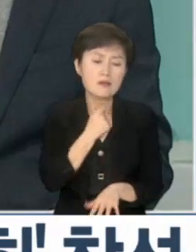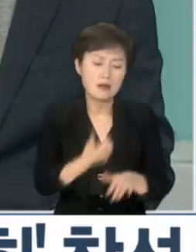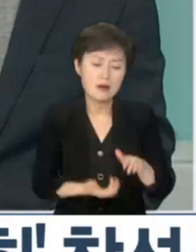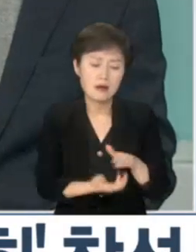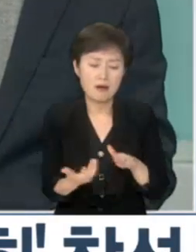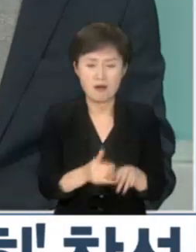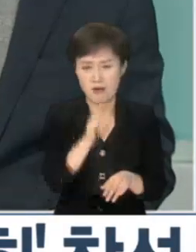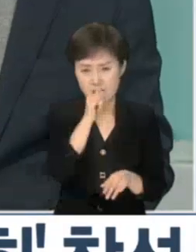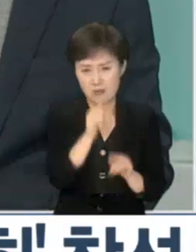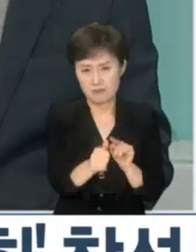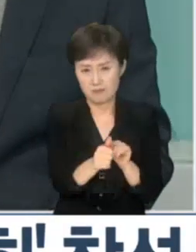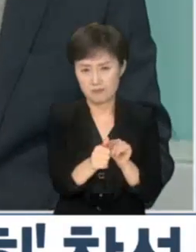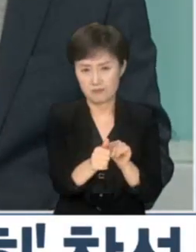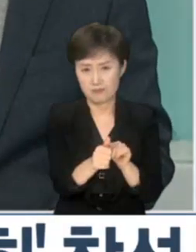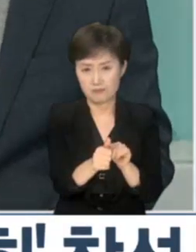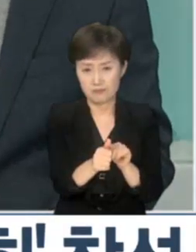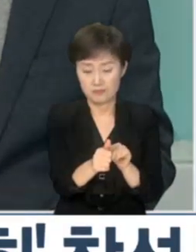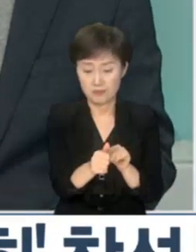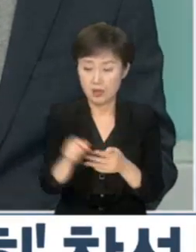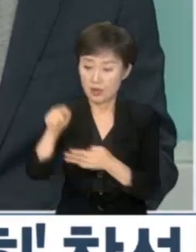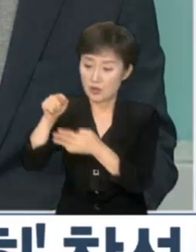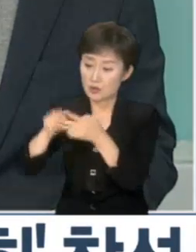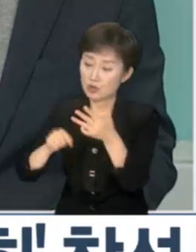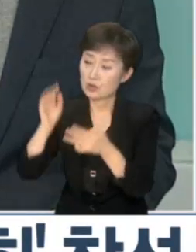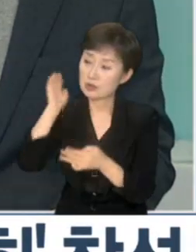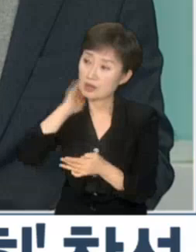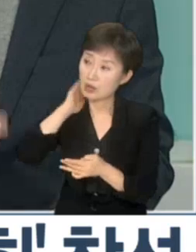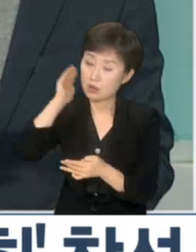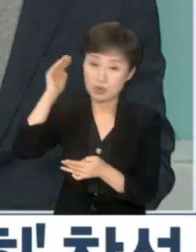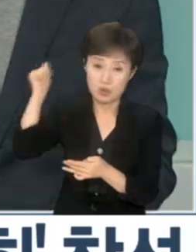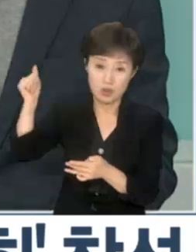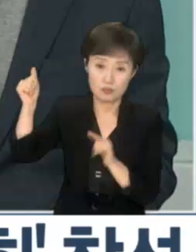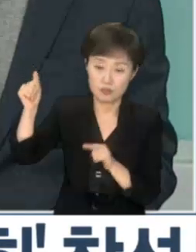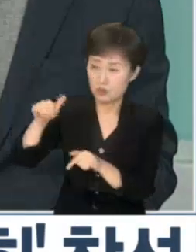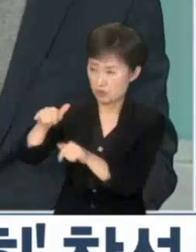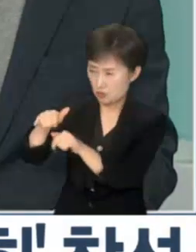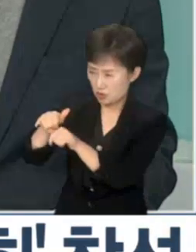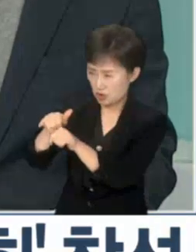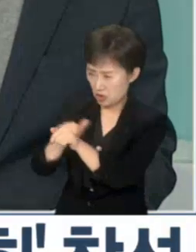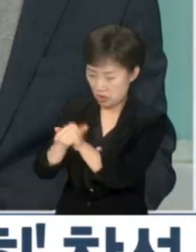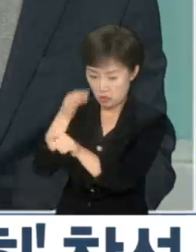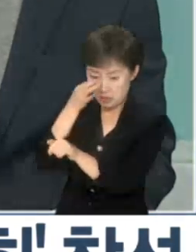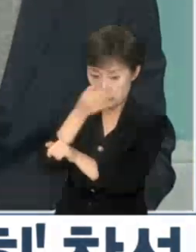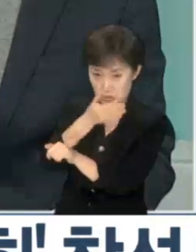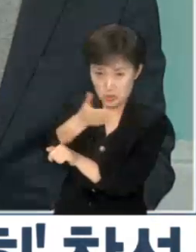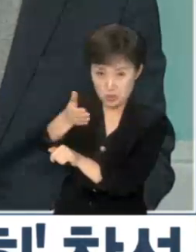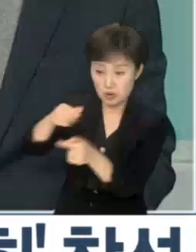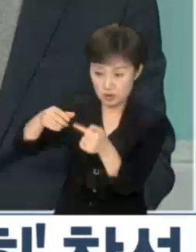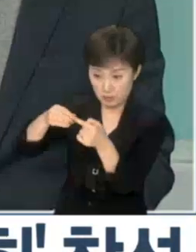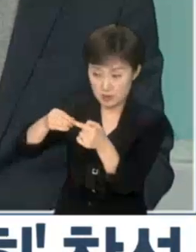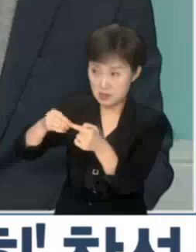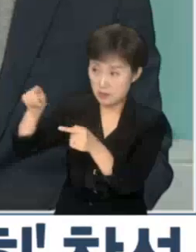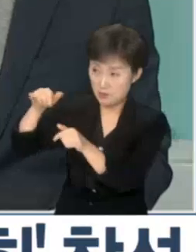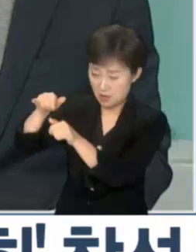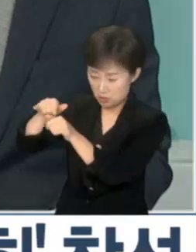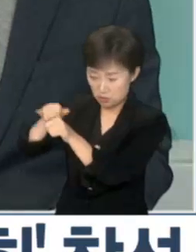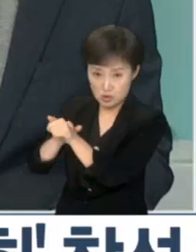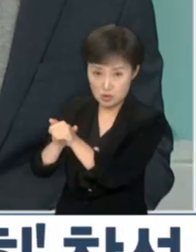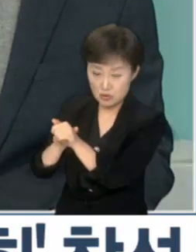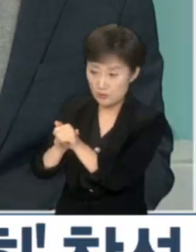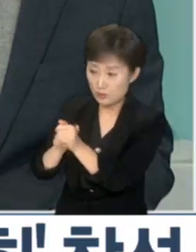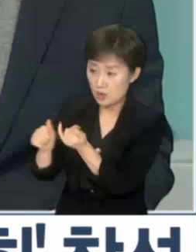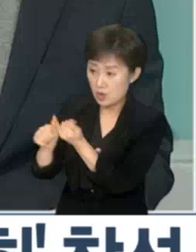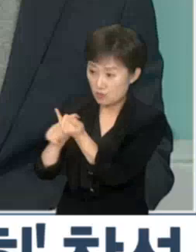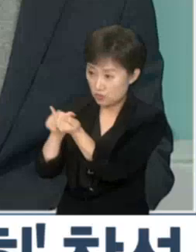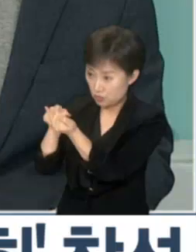하고 있는 것 같은데, 첫 번째로는 윤석열 대통령에 대해서 그 충성을 합니다. 그러니까 김건희 여사의